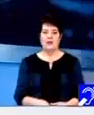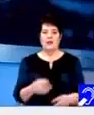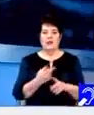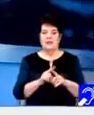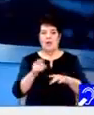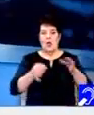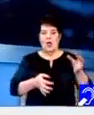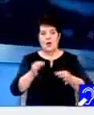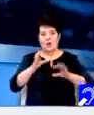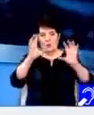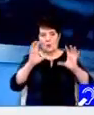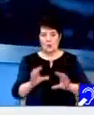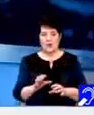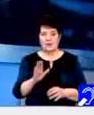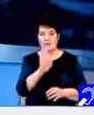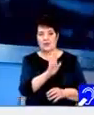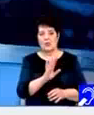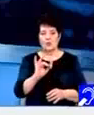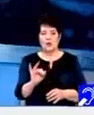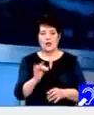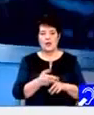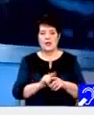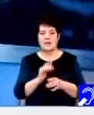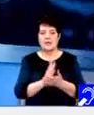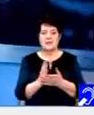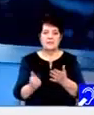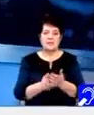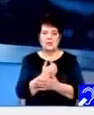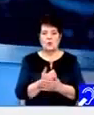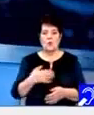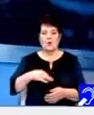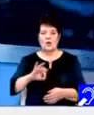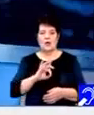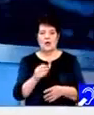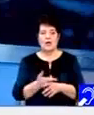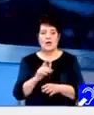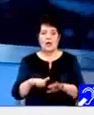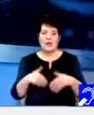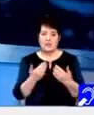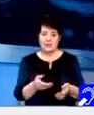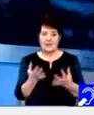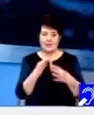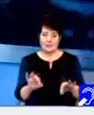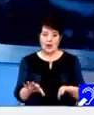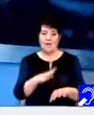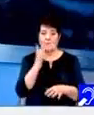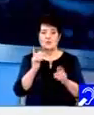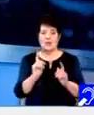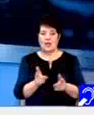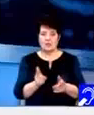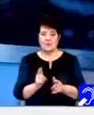Judecătorul Curții Constituționale Victoria Iftodi este oficial noul ministru al Justiției. Candidata democraților a fost acceptată